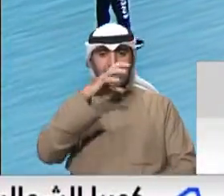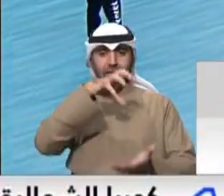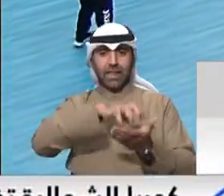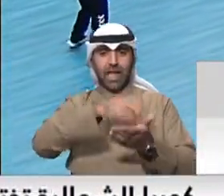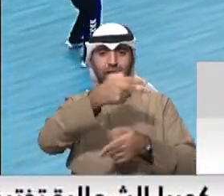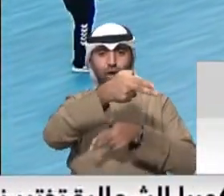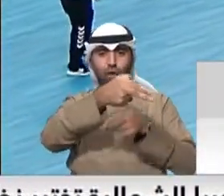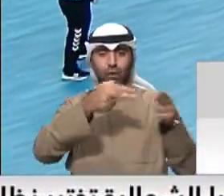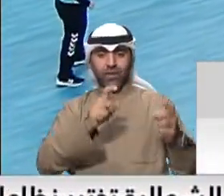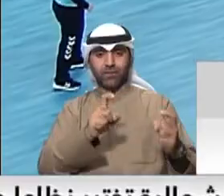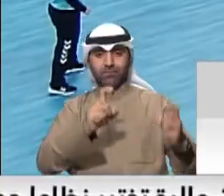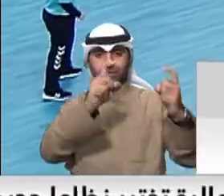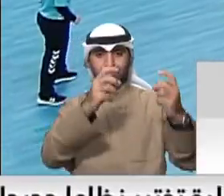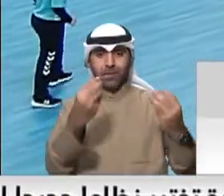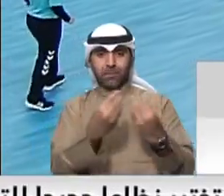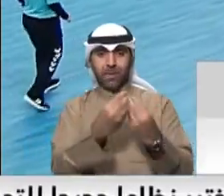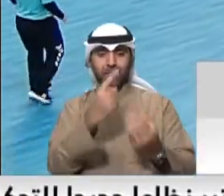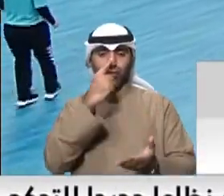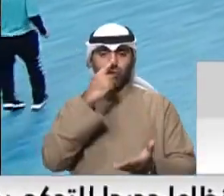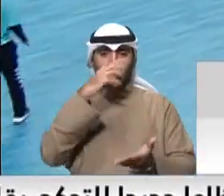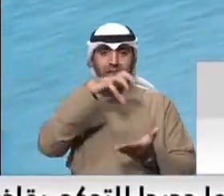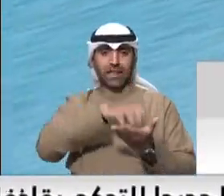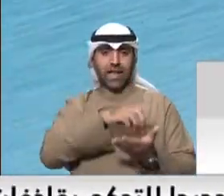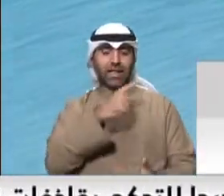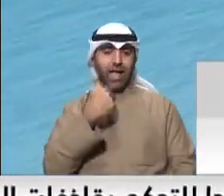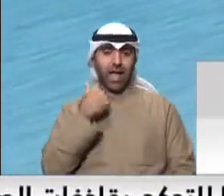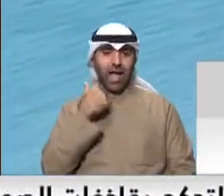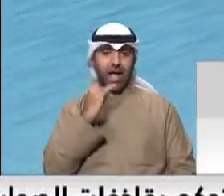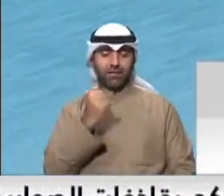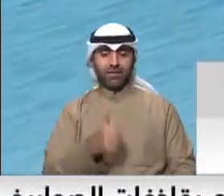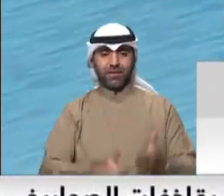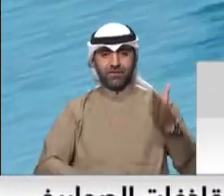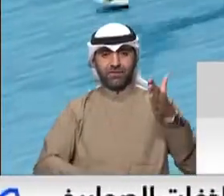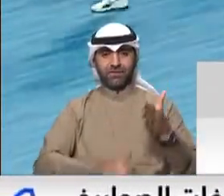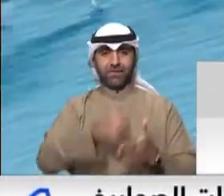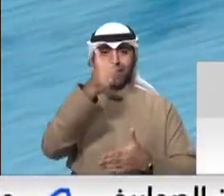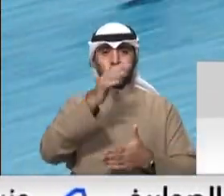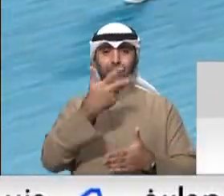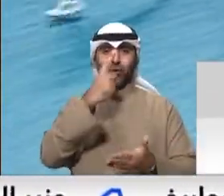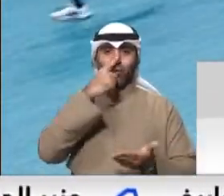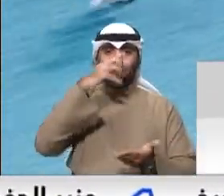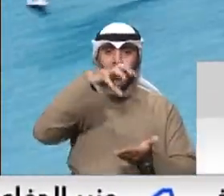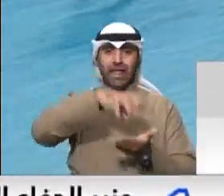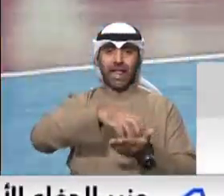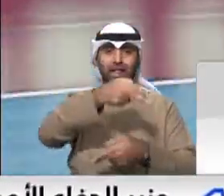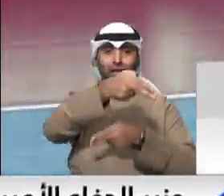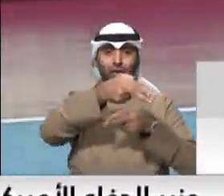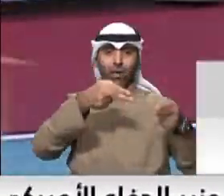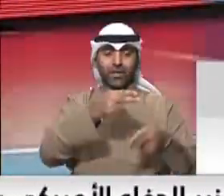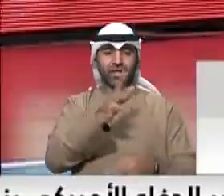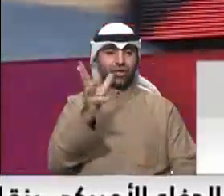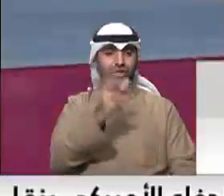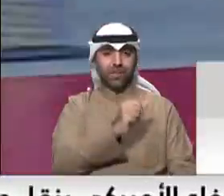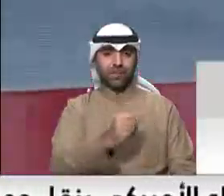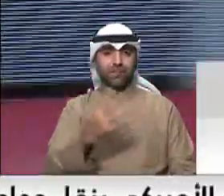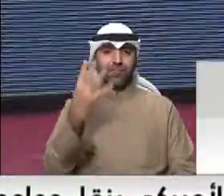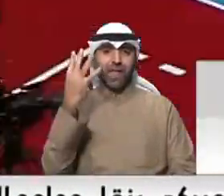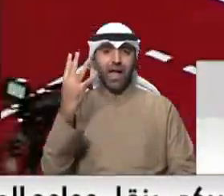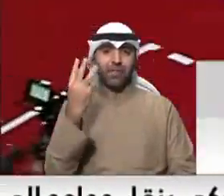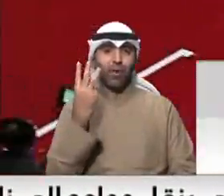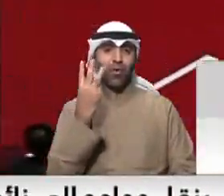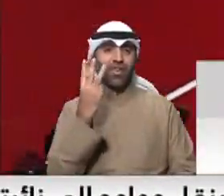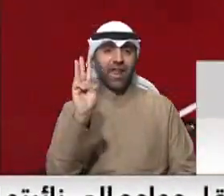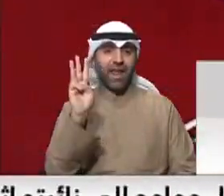34 هدفا مقابل 20 في ختام المرحله الاولى من الدوري العام لكره اليد في اللقاء الذي اقيم على